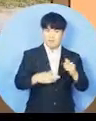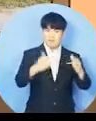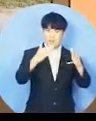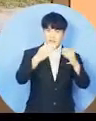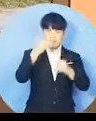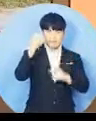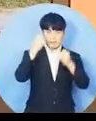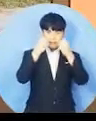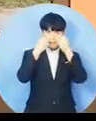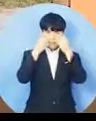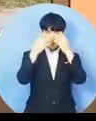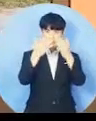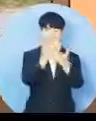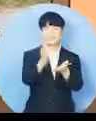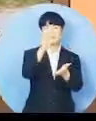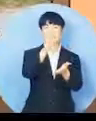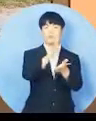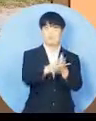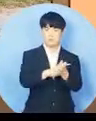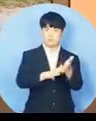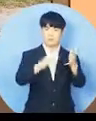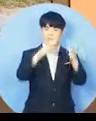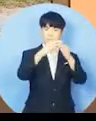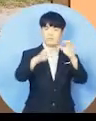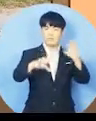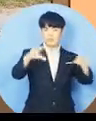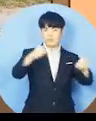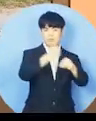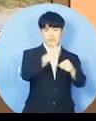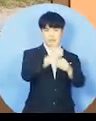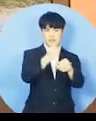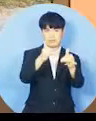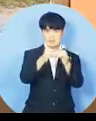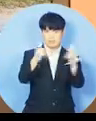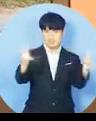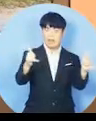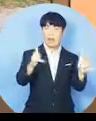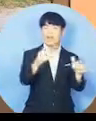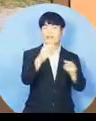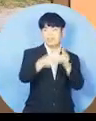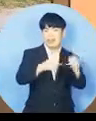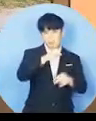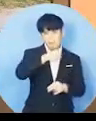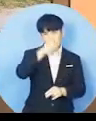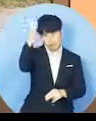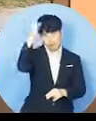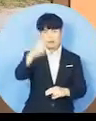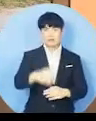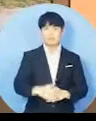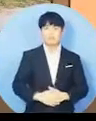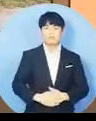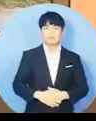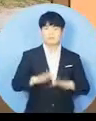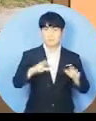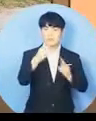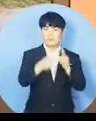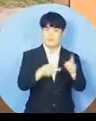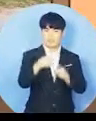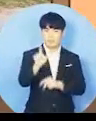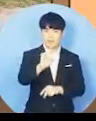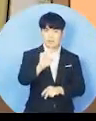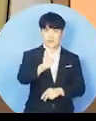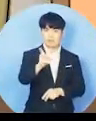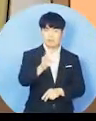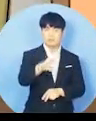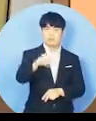사업과 시군 역량 강화 사업이 선정돼 국비 3억 원을 확보했습니다. 창조적 마을 만들기 사업에는 병천면